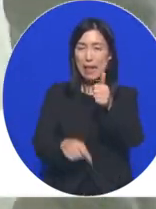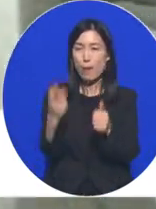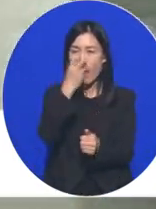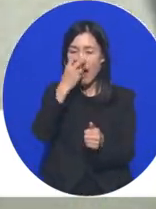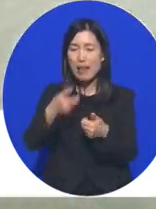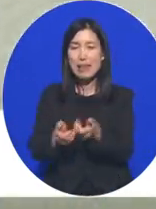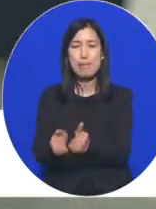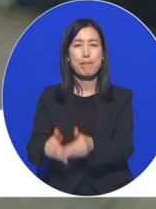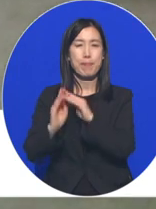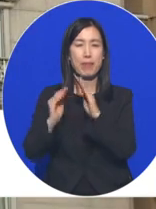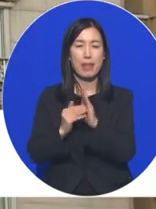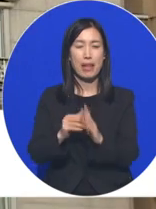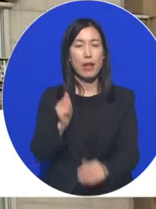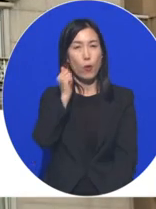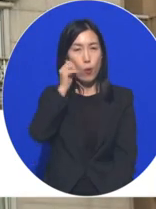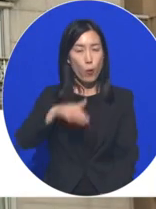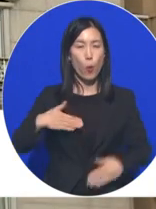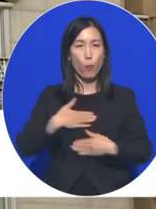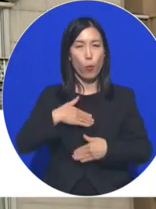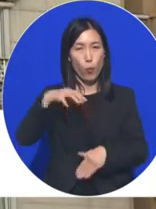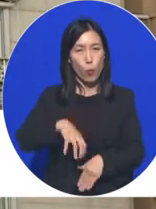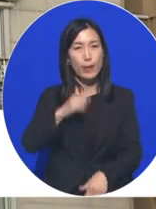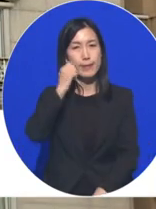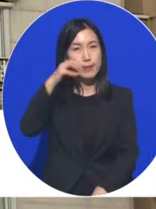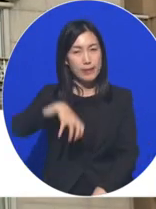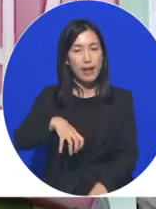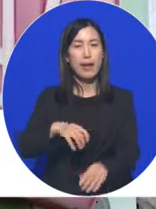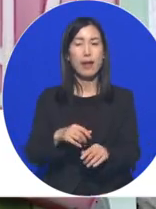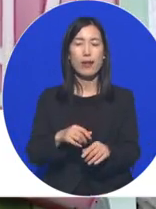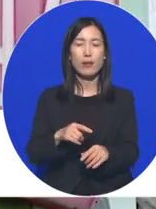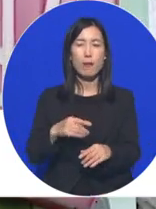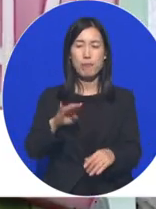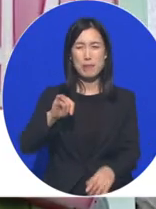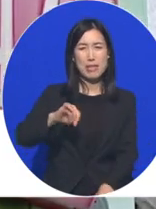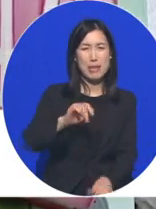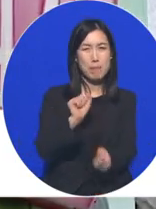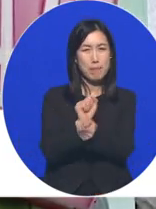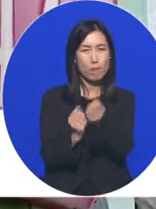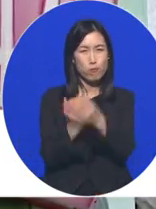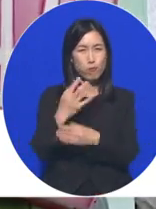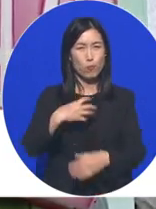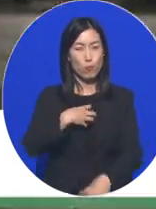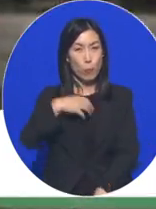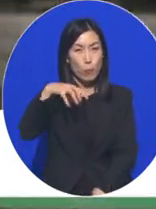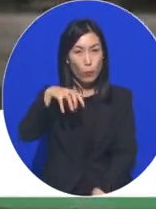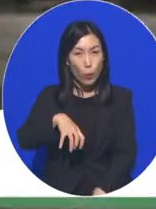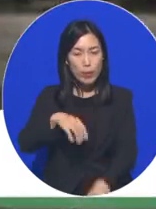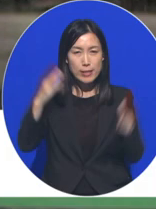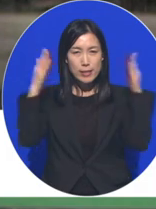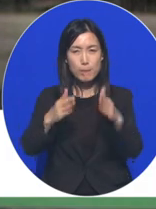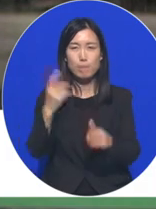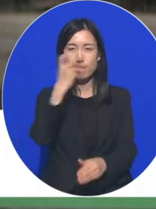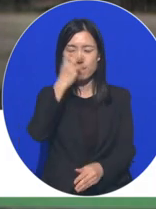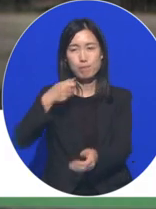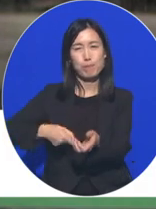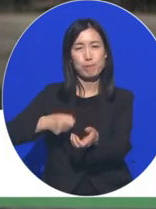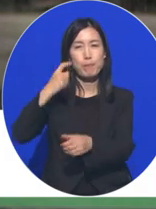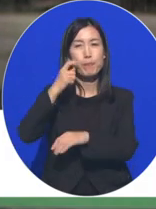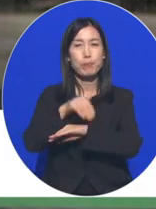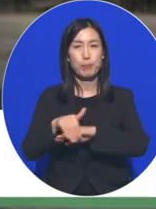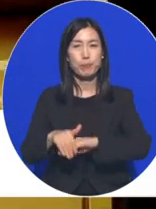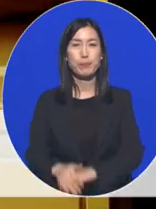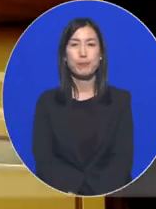주관하고 숙박 목욕 업소 기숙사 등 빈대 발생 우려가 상대적으로 큰 취약 시설을 집중 점검할